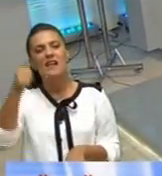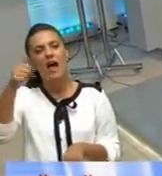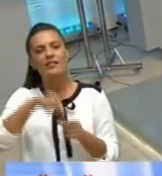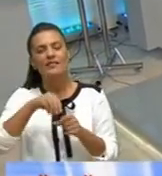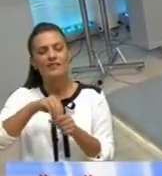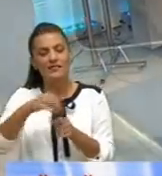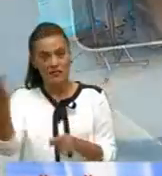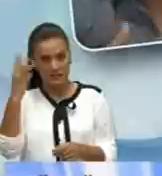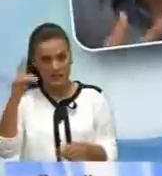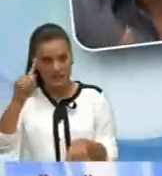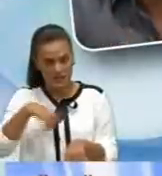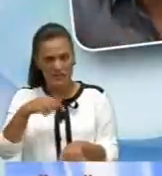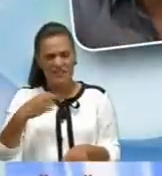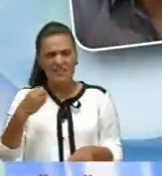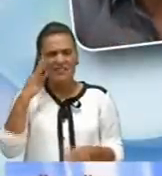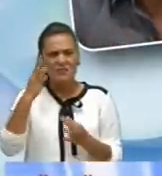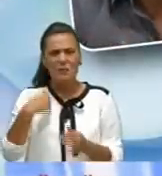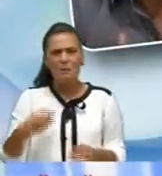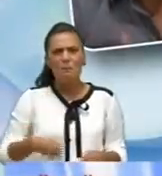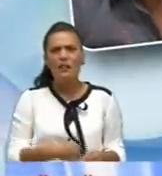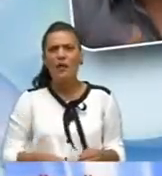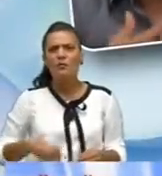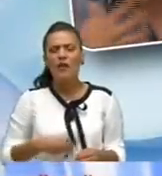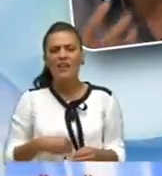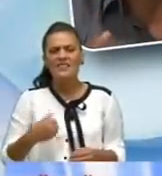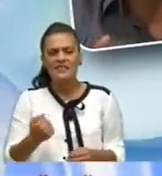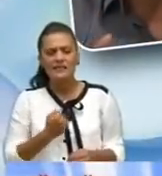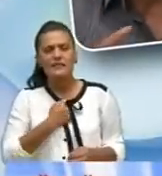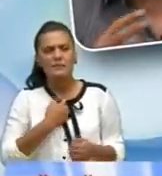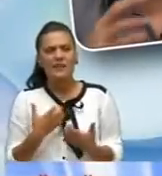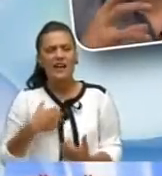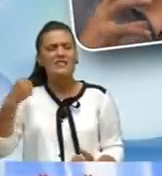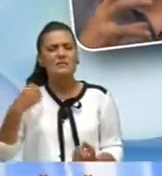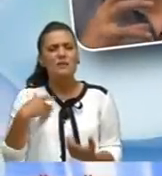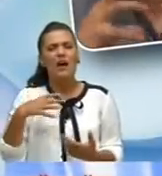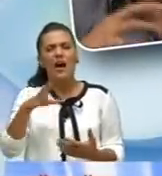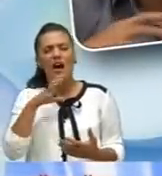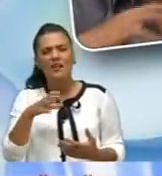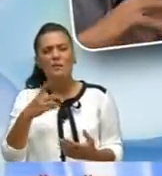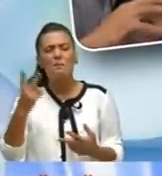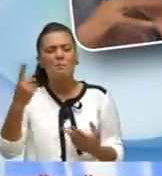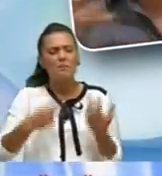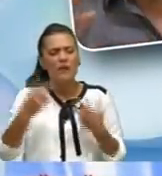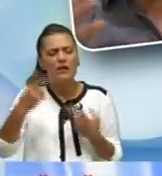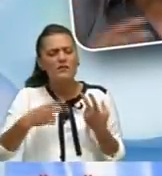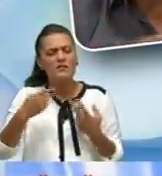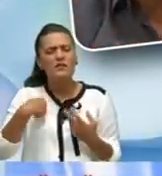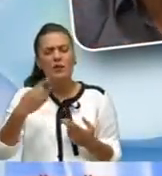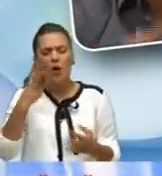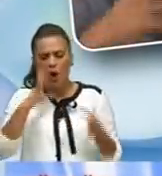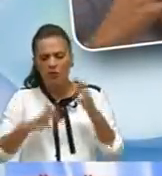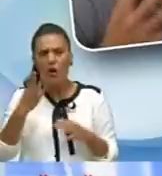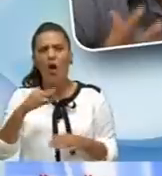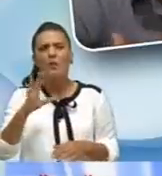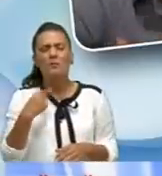zaman kişide belli bir takım mide bulantısı şeyleri. Kasılmalar. Yani kasılmalar. Bir takım farkında olmadığı,